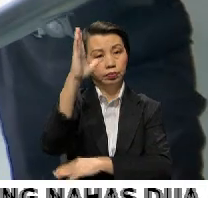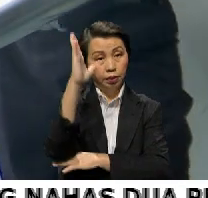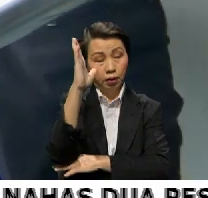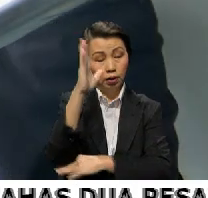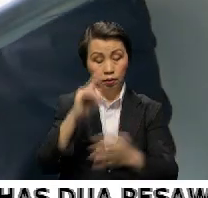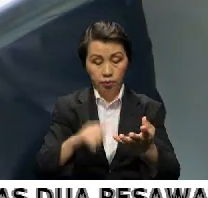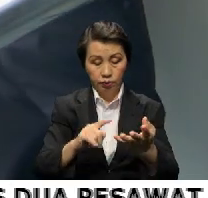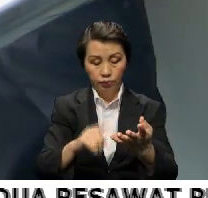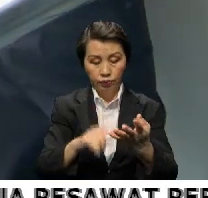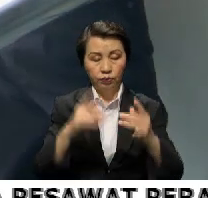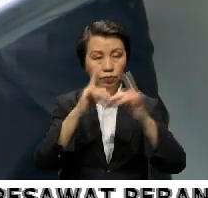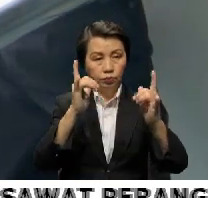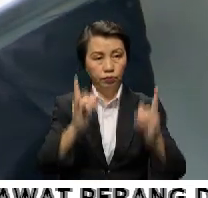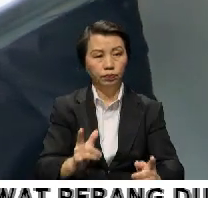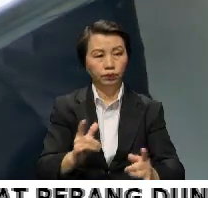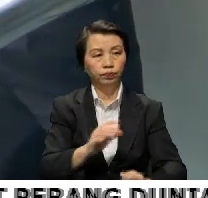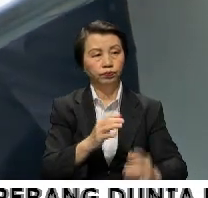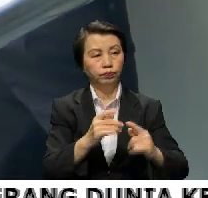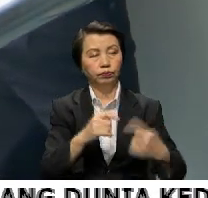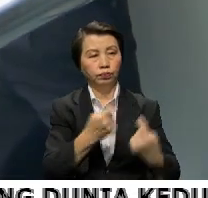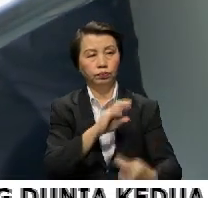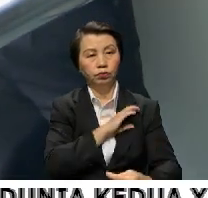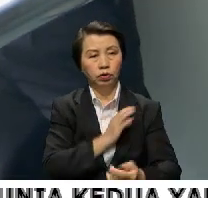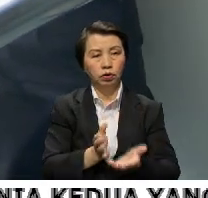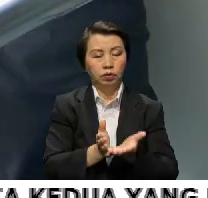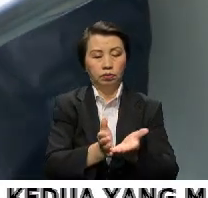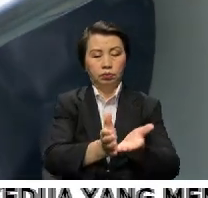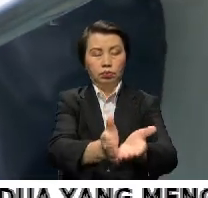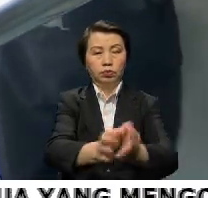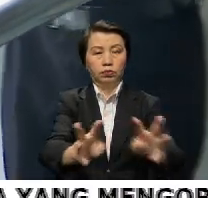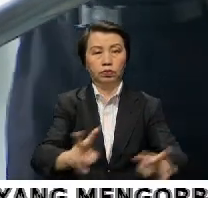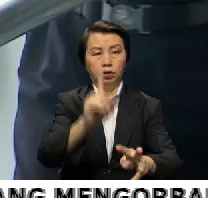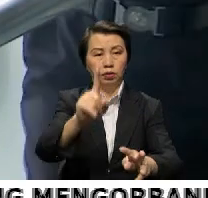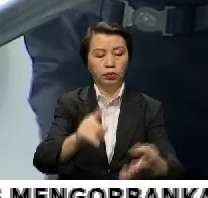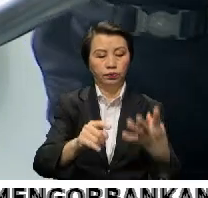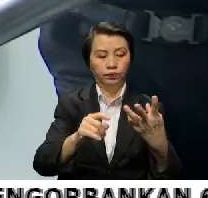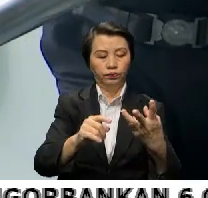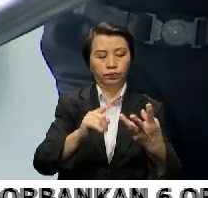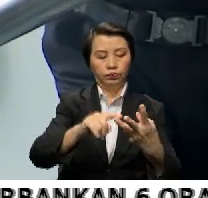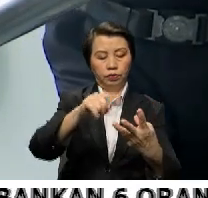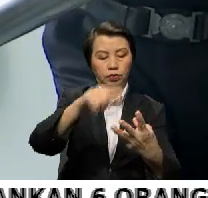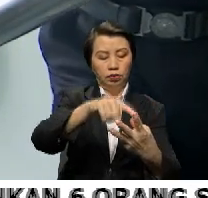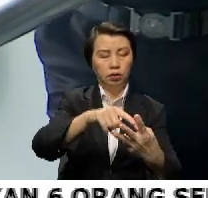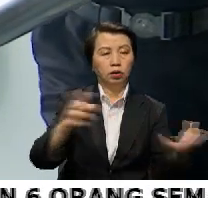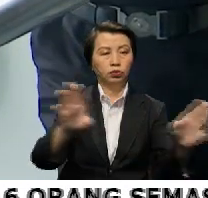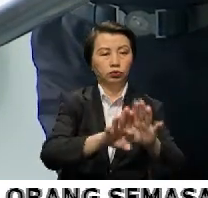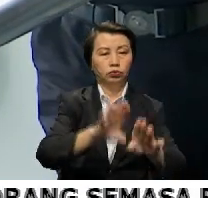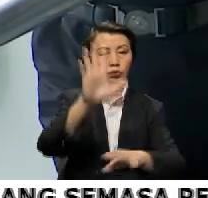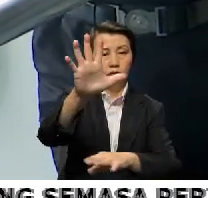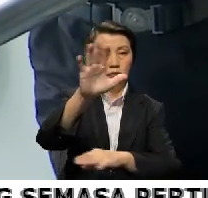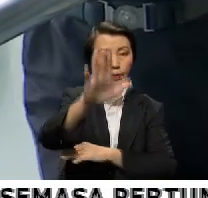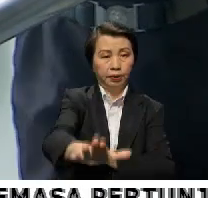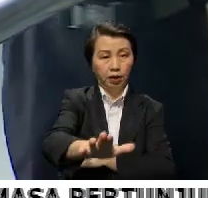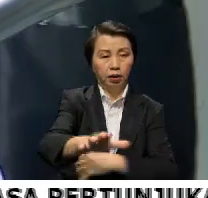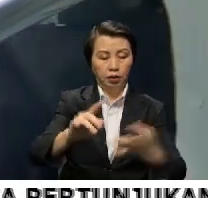iaitu di Markas Operasi Pasukan Polis Marin Wilayah 1, manakala 3 selebihnya akan ditutup pada pukul 5 petang ini. Apa